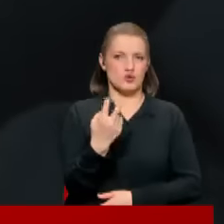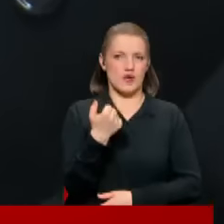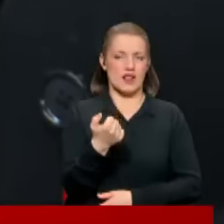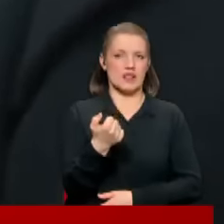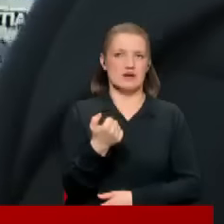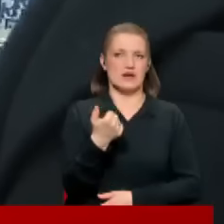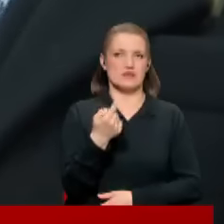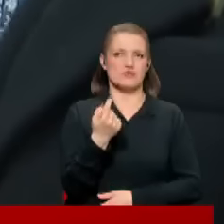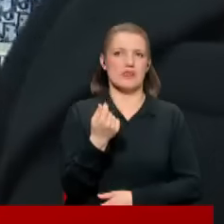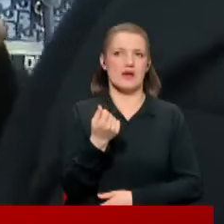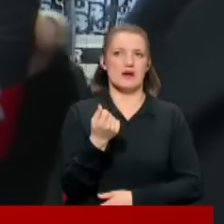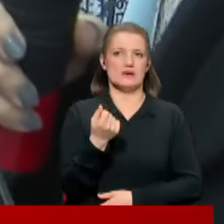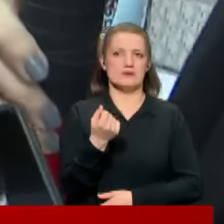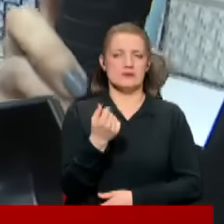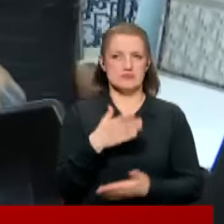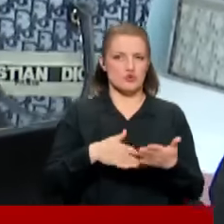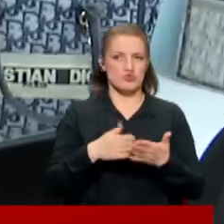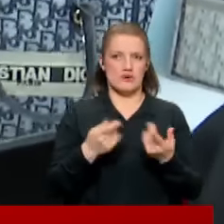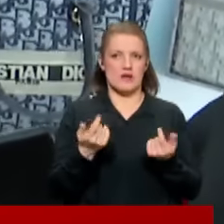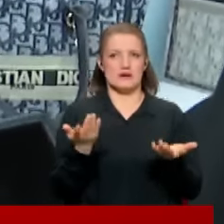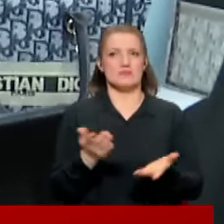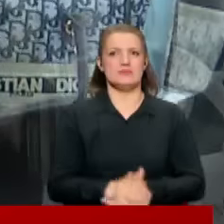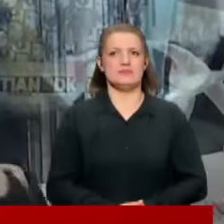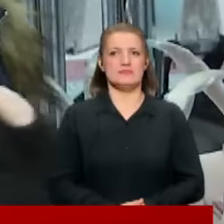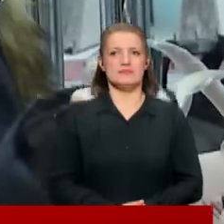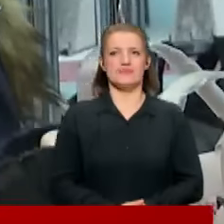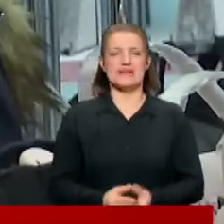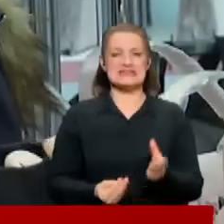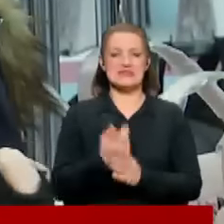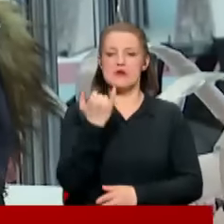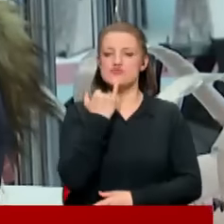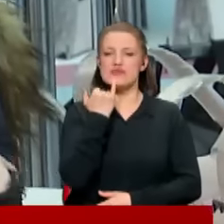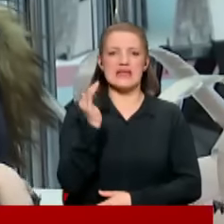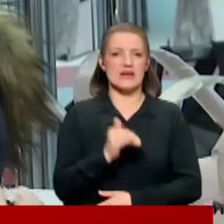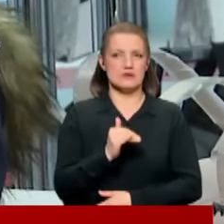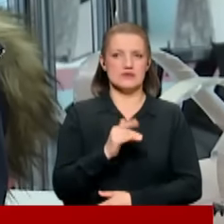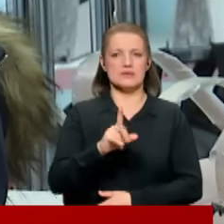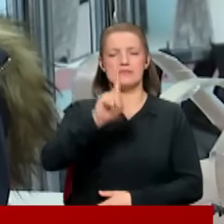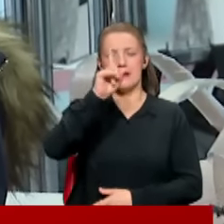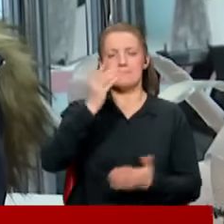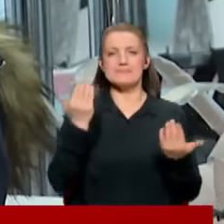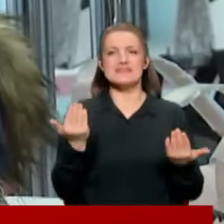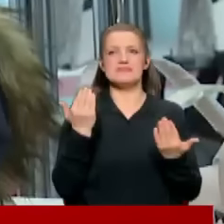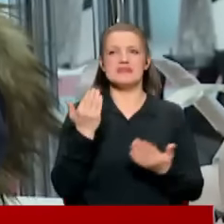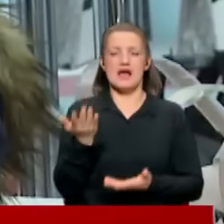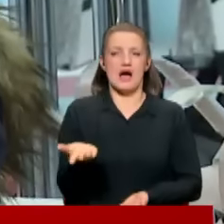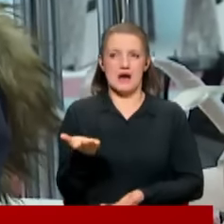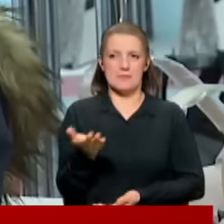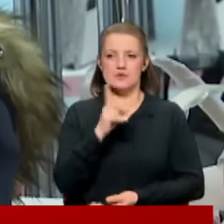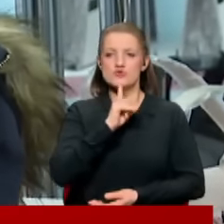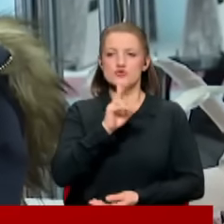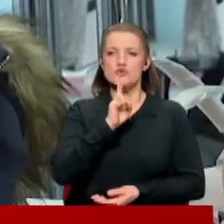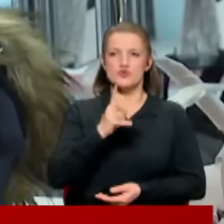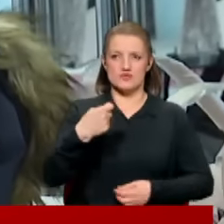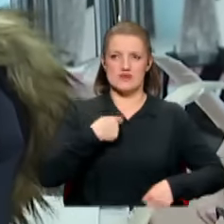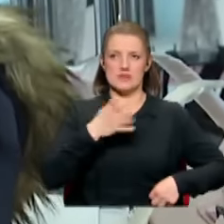3, 3,5, 6. 6,5 lira. 6,5 lira bozuk para. Bozur harca. Sabah müşteri geliyor. Ya Allah bismillah sifte yapmamışız. 100 lira 200